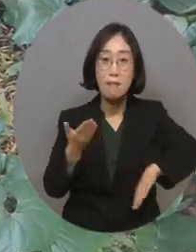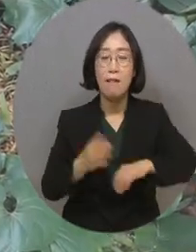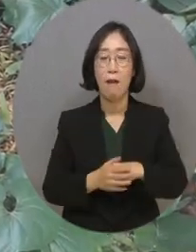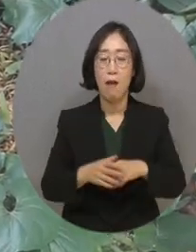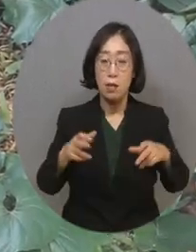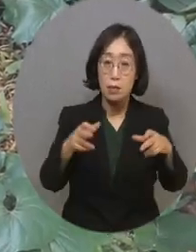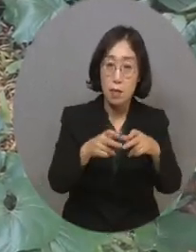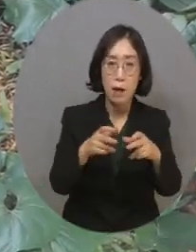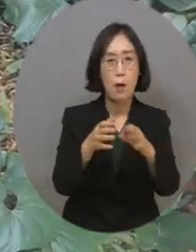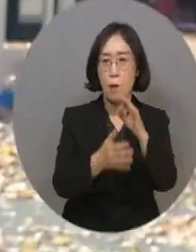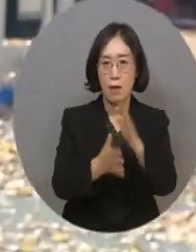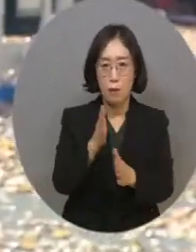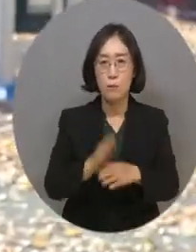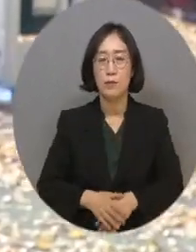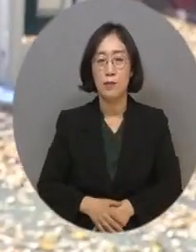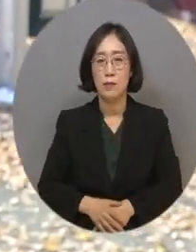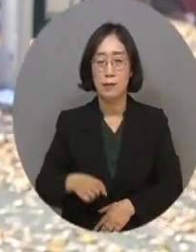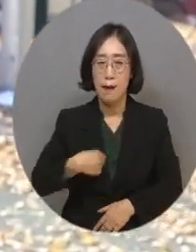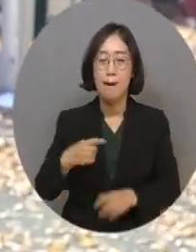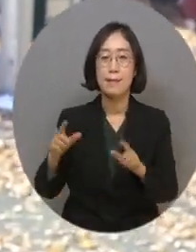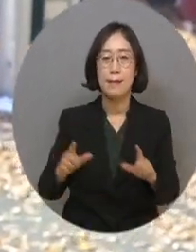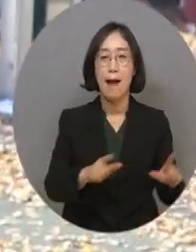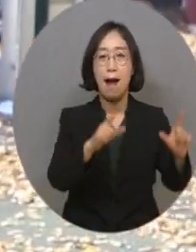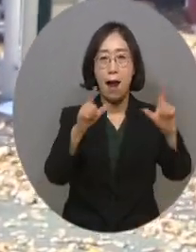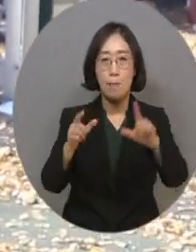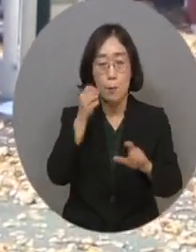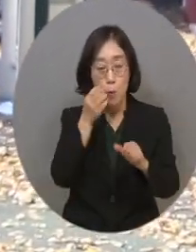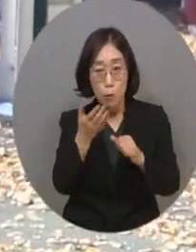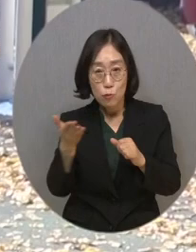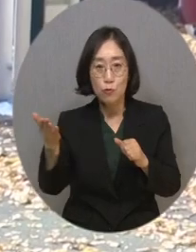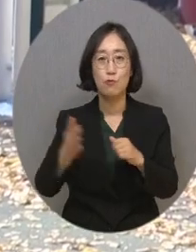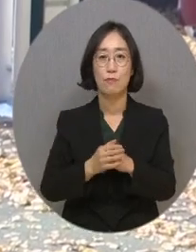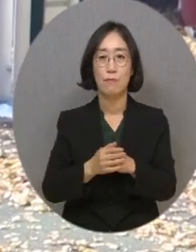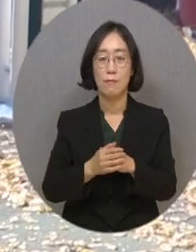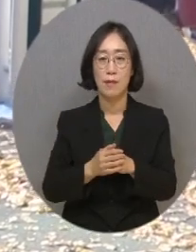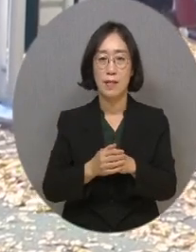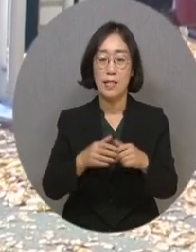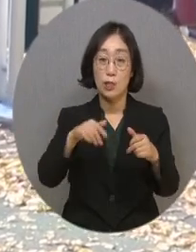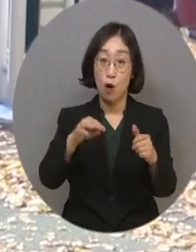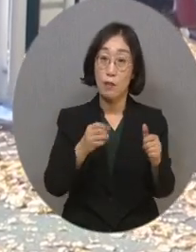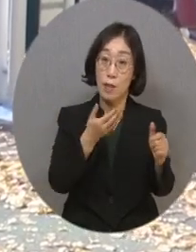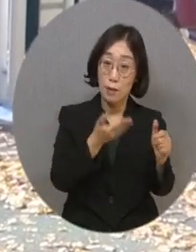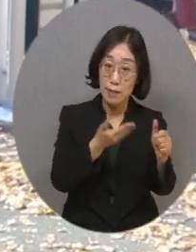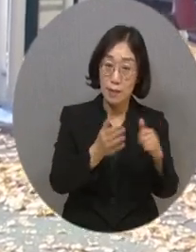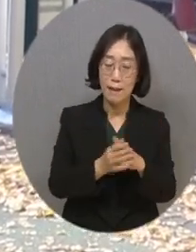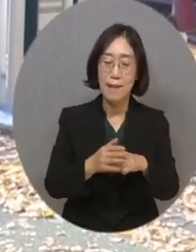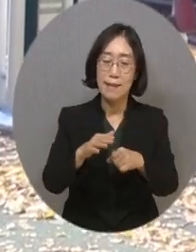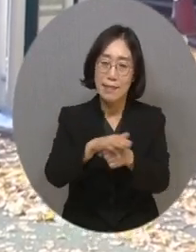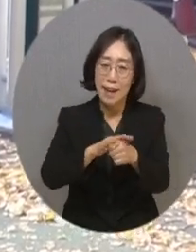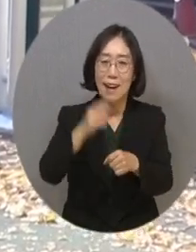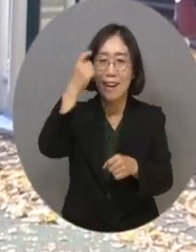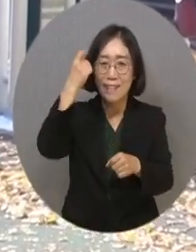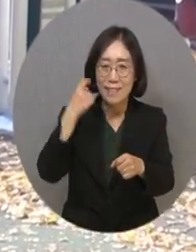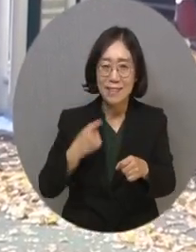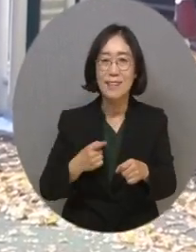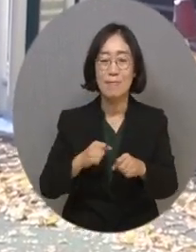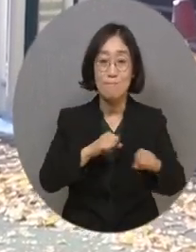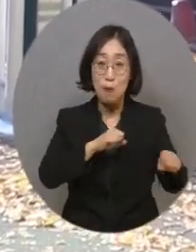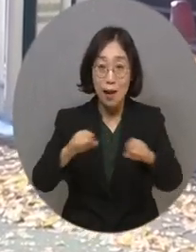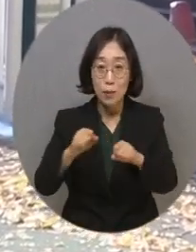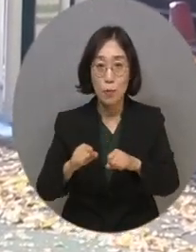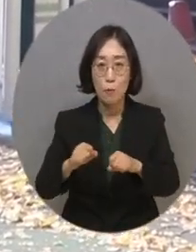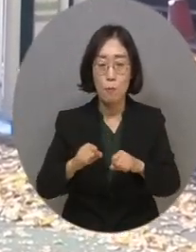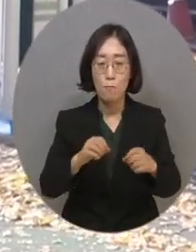유무와 상관없이 자신의 삶을 통해 보여주는 정태 작가의 따뜻한 사랑의 손길은 우리 모두의